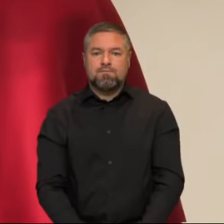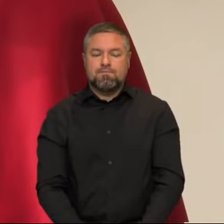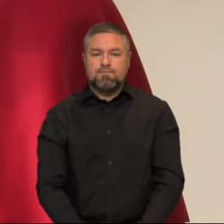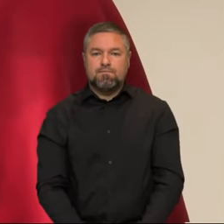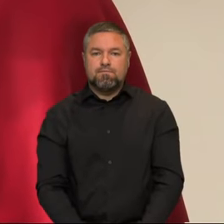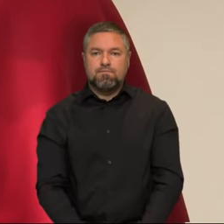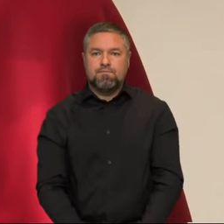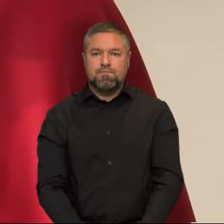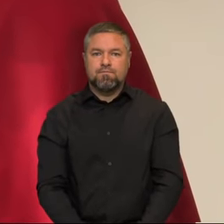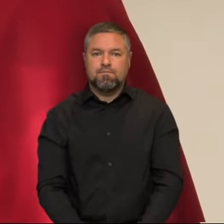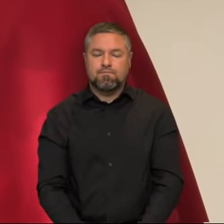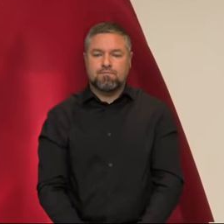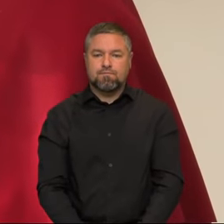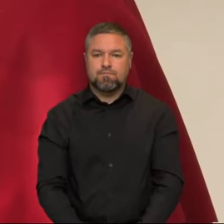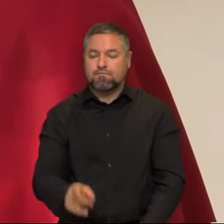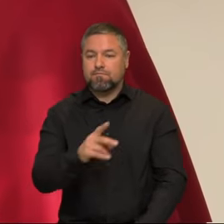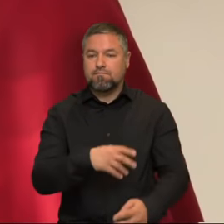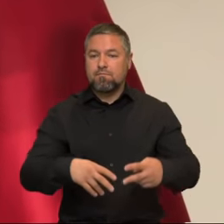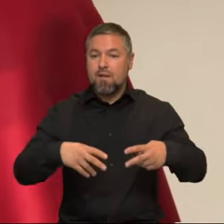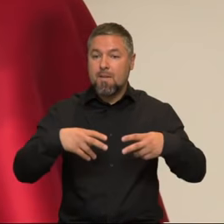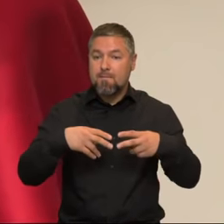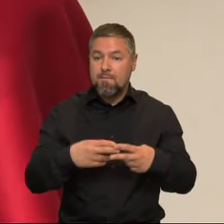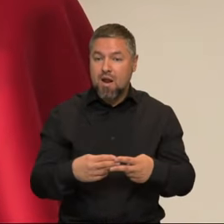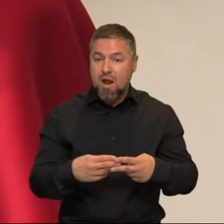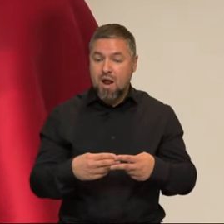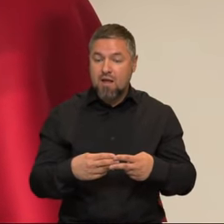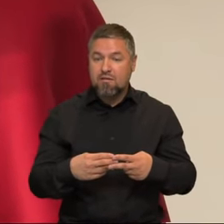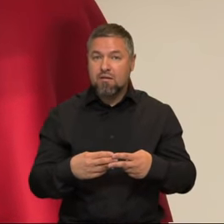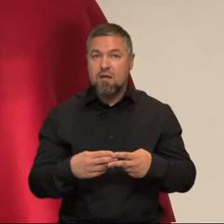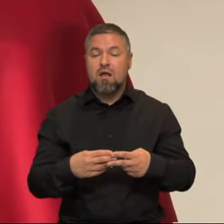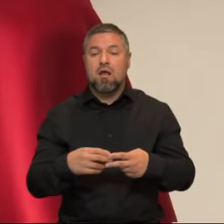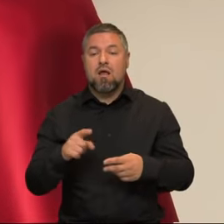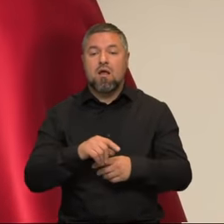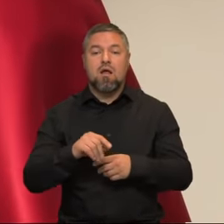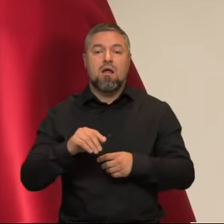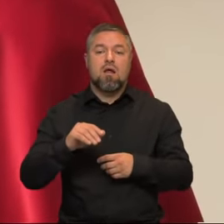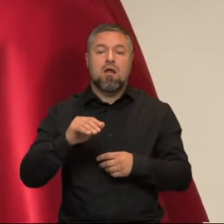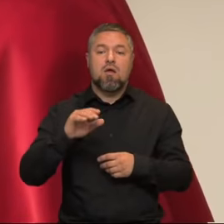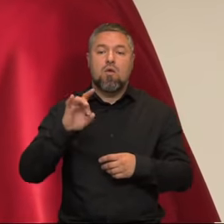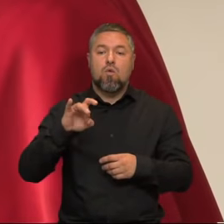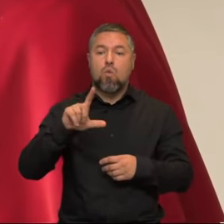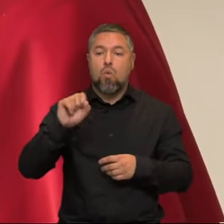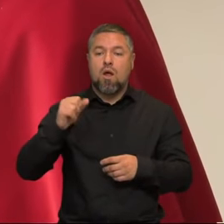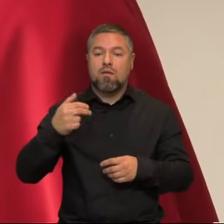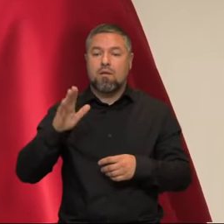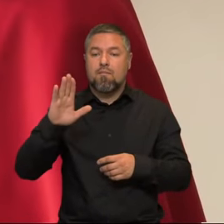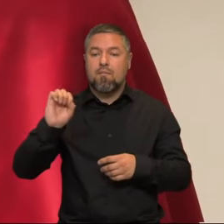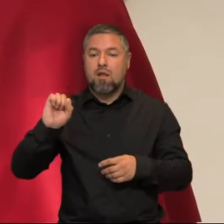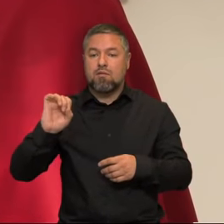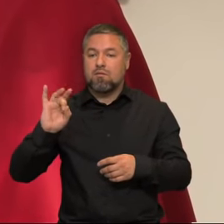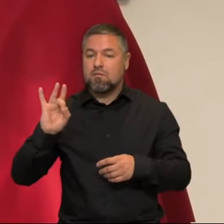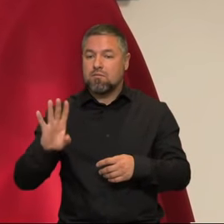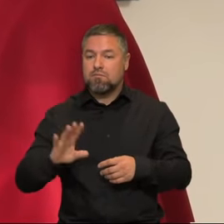Z dyscypliny inżynieria mechaniczna pan Guan Wang.